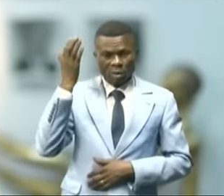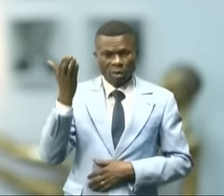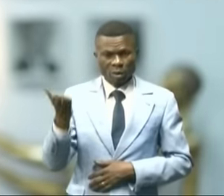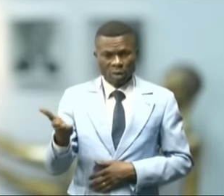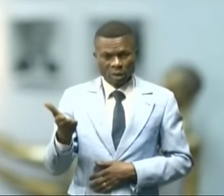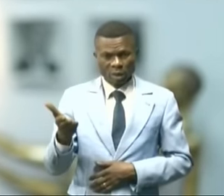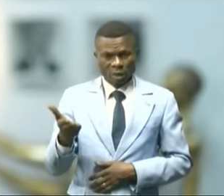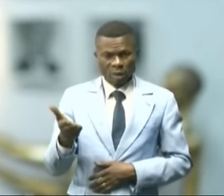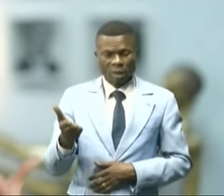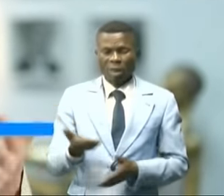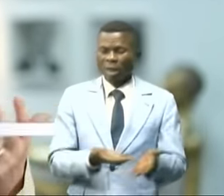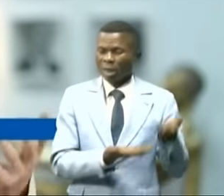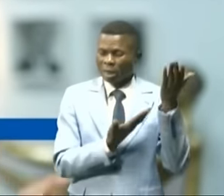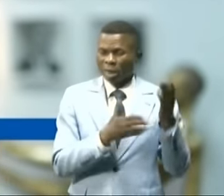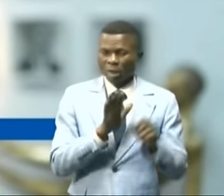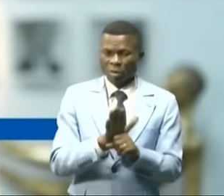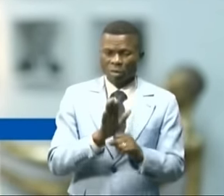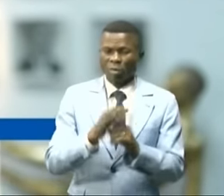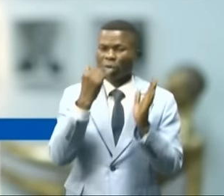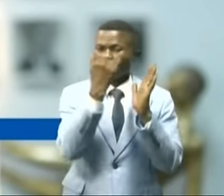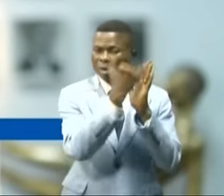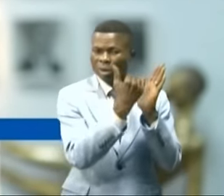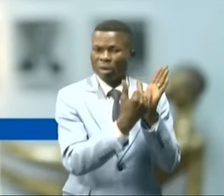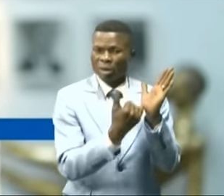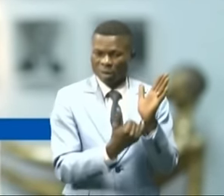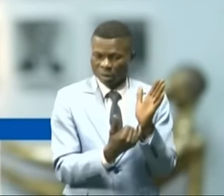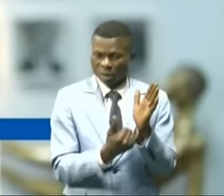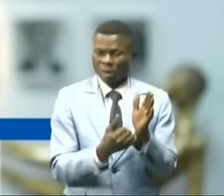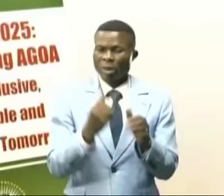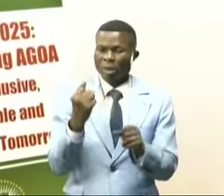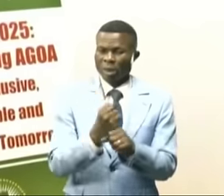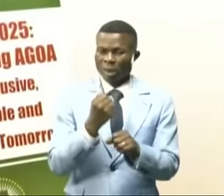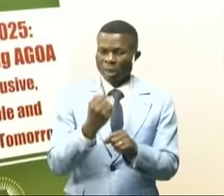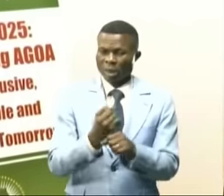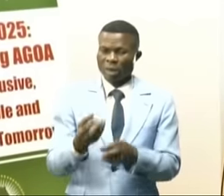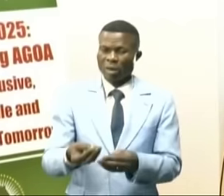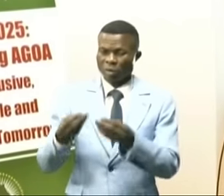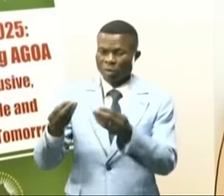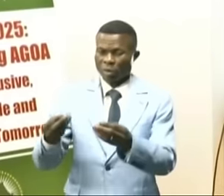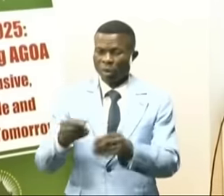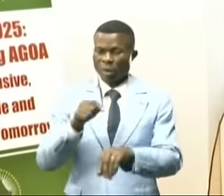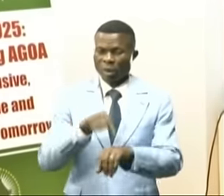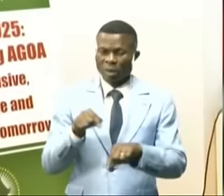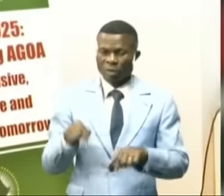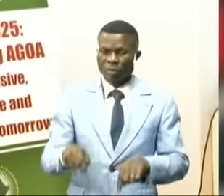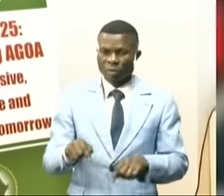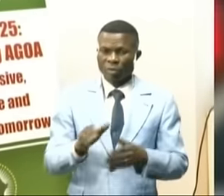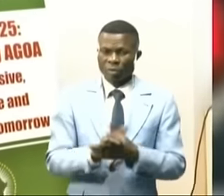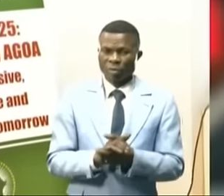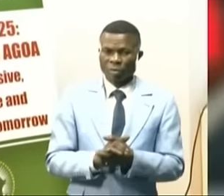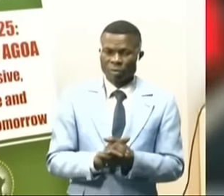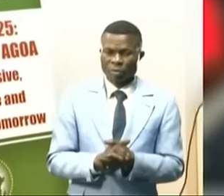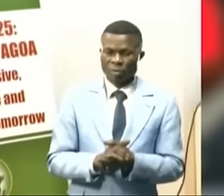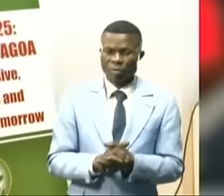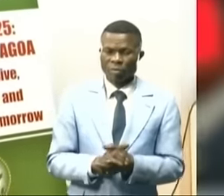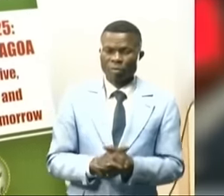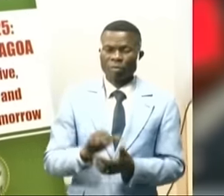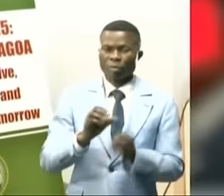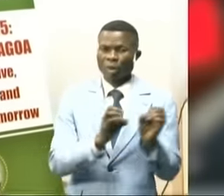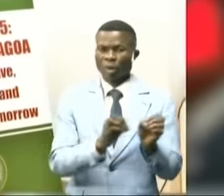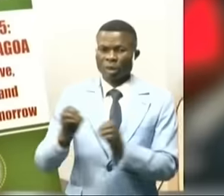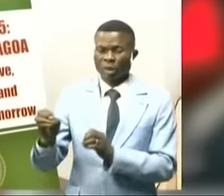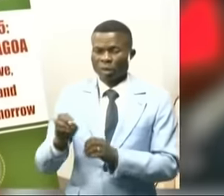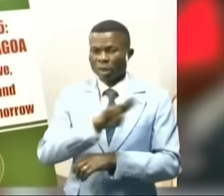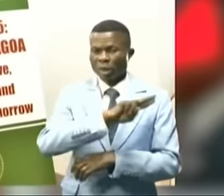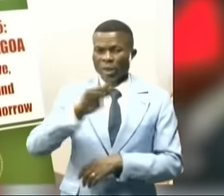très important d'identifier les solutions pour l'avenir. Pendant ce temps, le pays vient d'arracher l'organisation